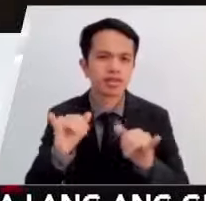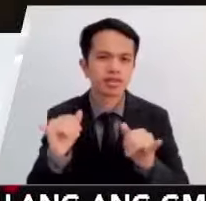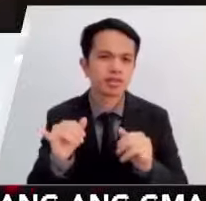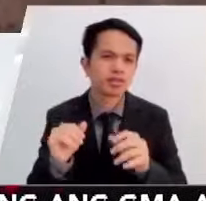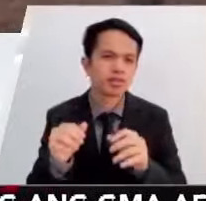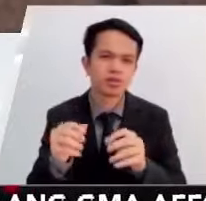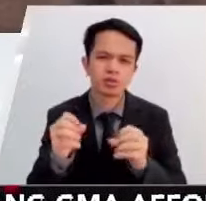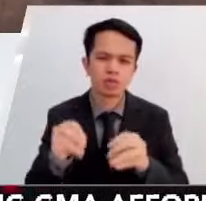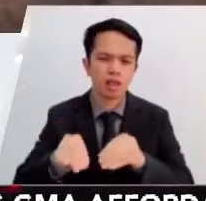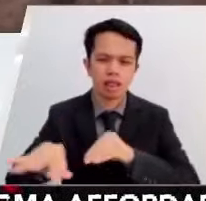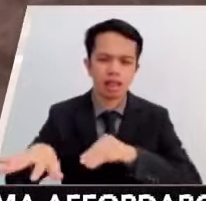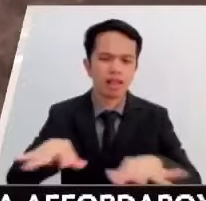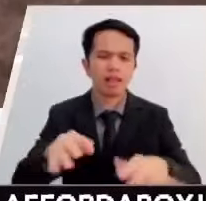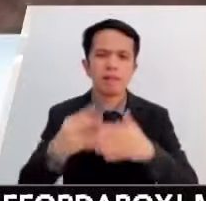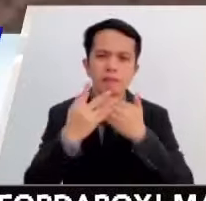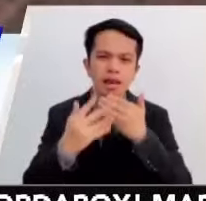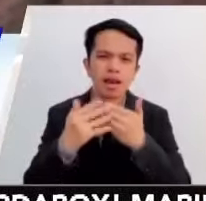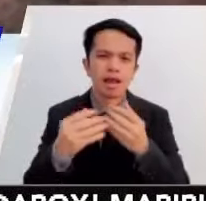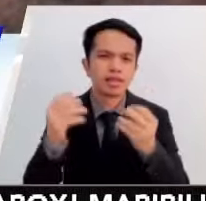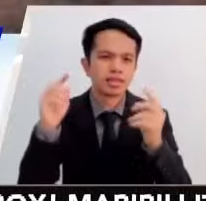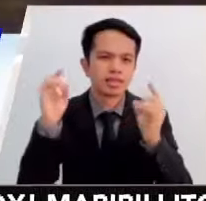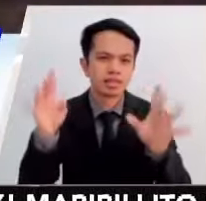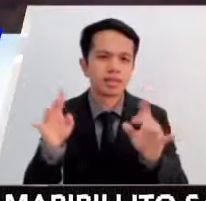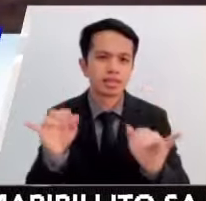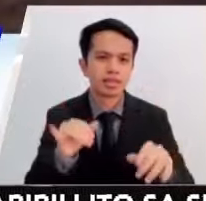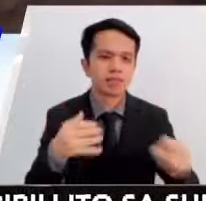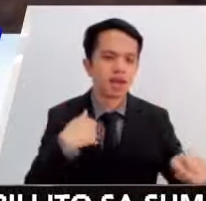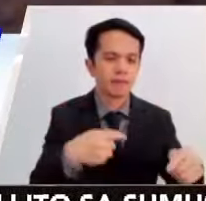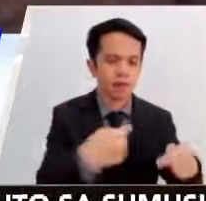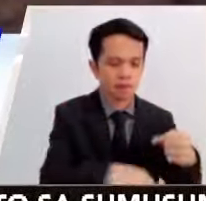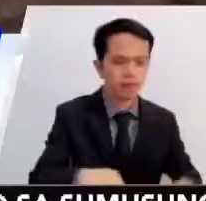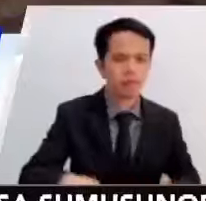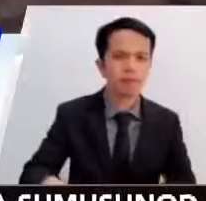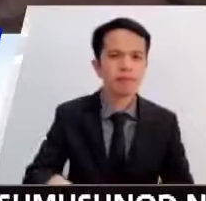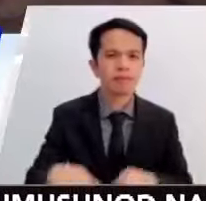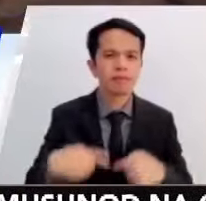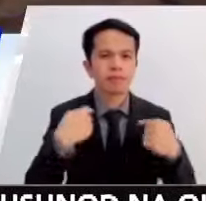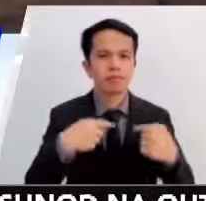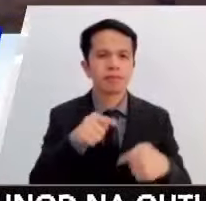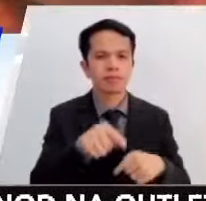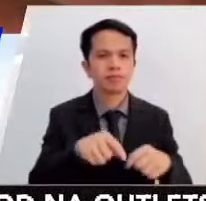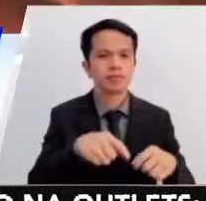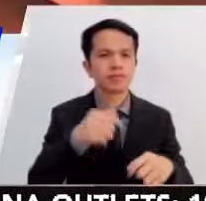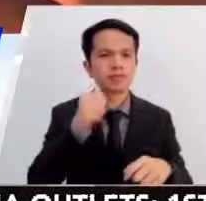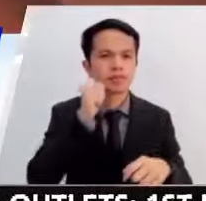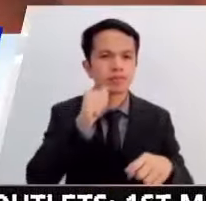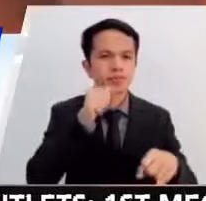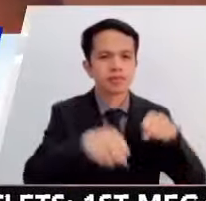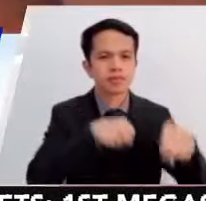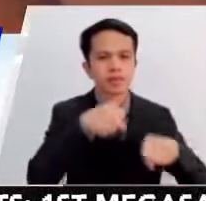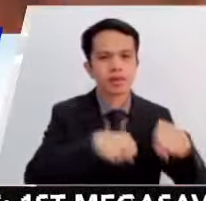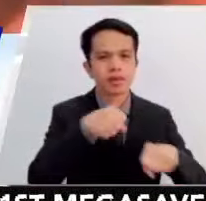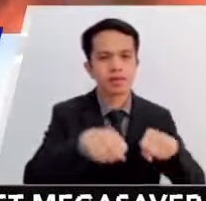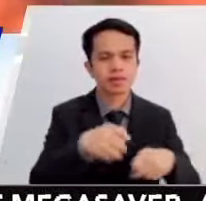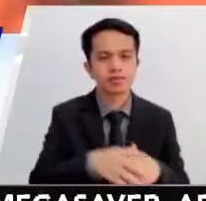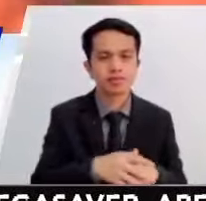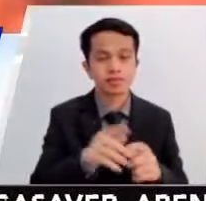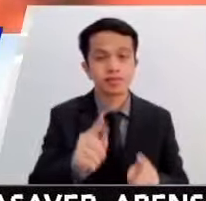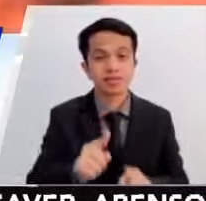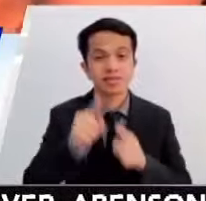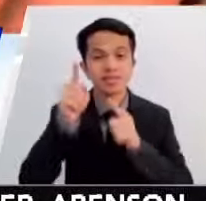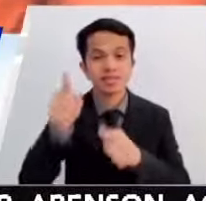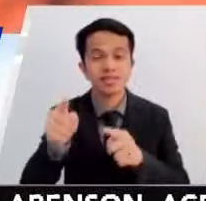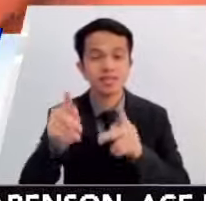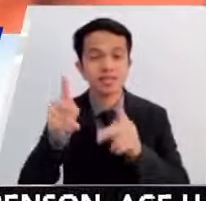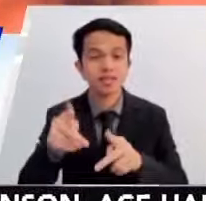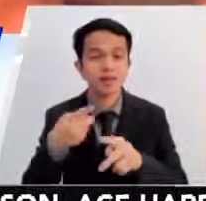dito. Nagtamo naman ang mga gasgas sa iba't ibang bahagi ng katawan ng babaeng siklista. Pagkarating ng mga tauhan ng Manila